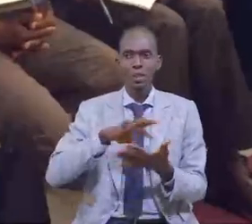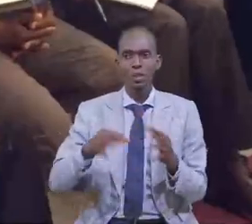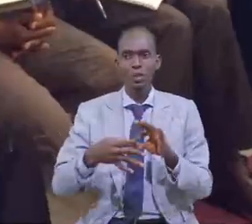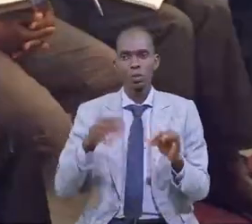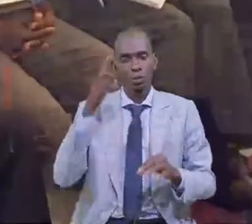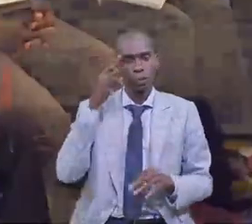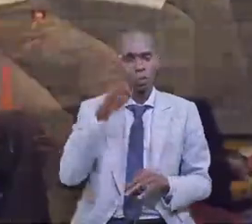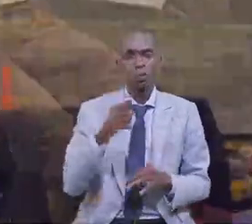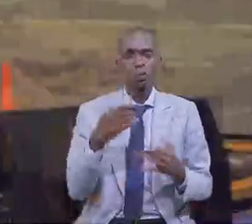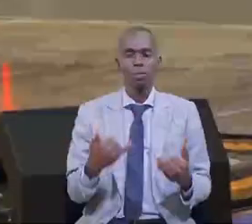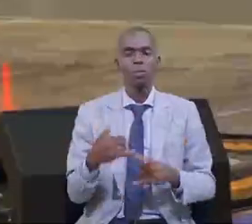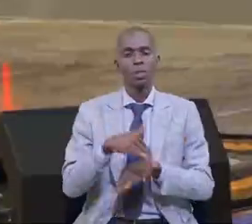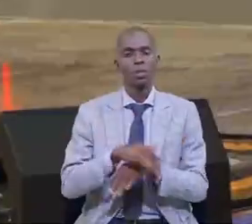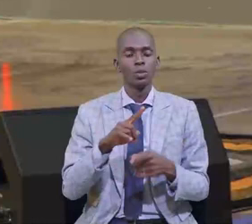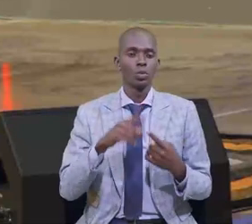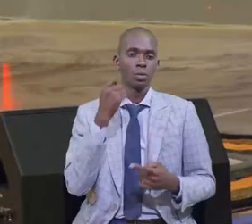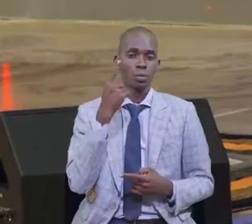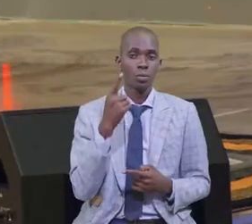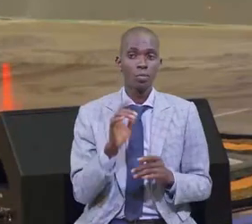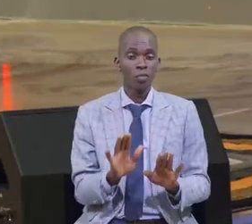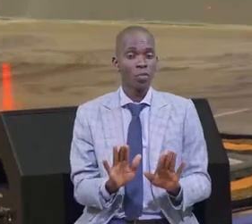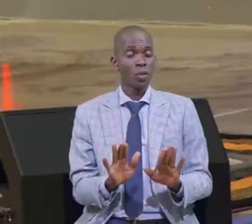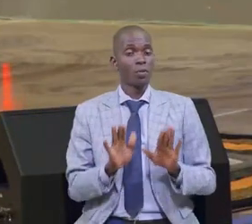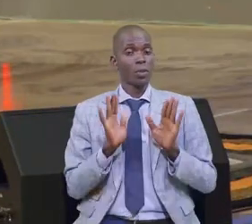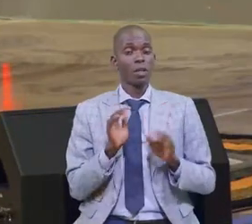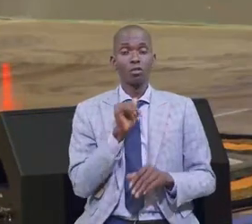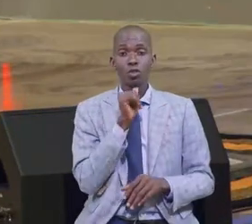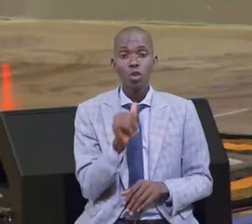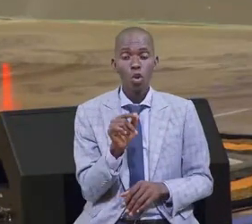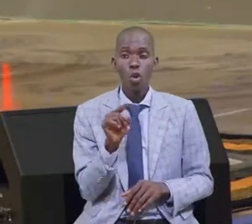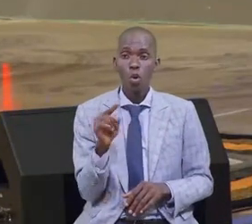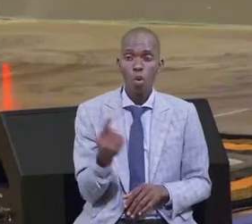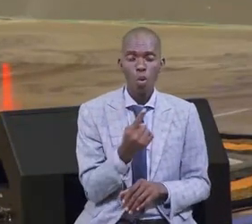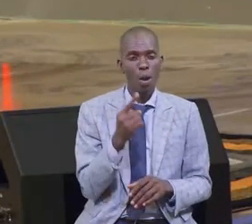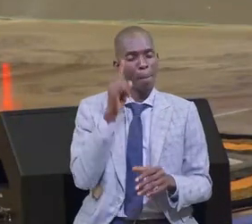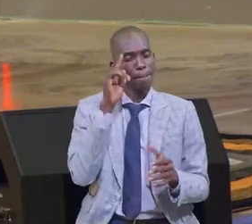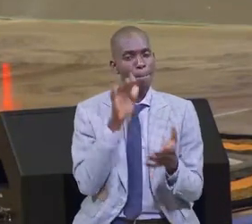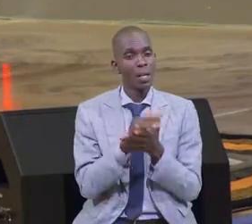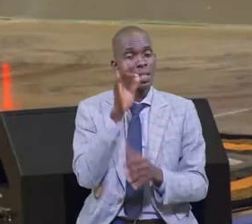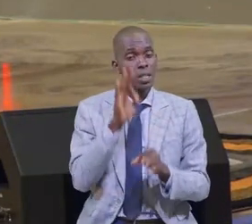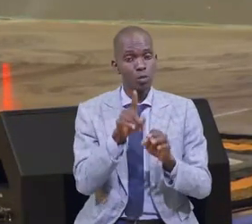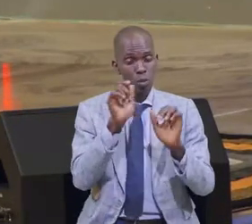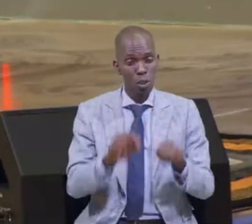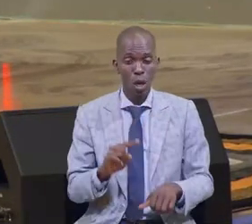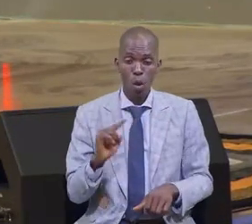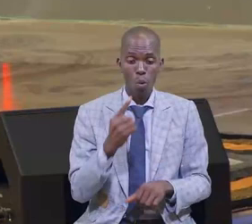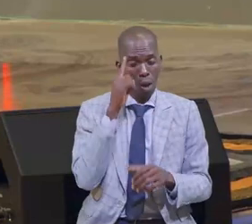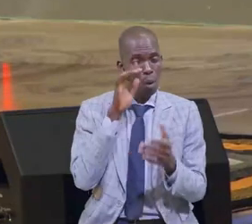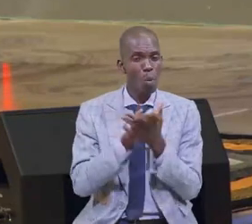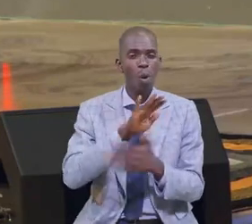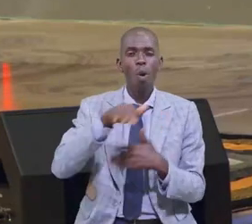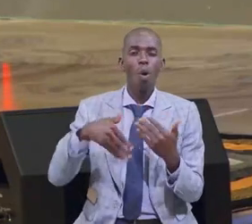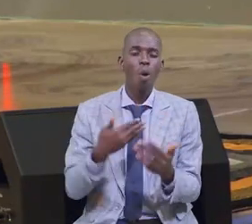pour que vous compreniez. Ne crains pas, crois seulement. Si tu peux seulement croire, tout